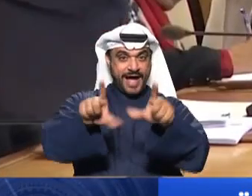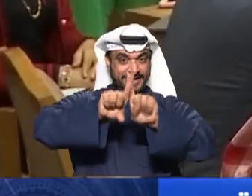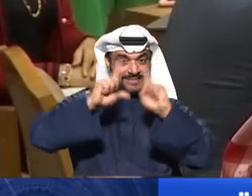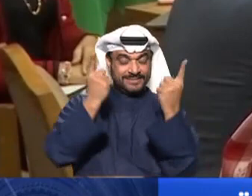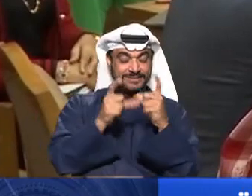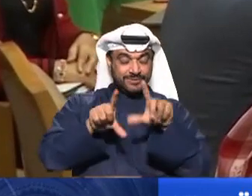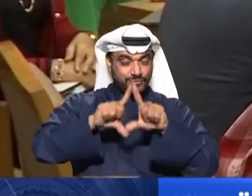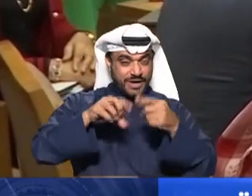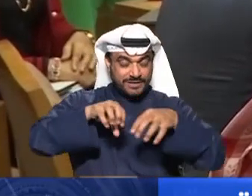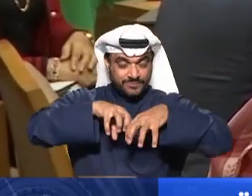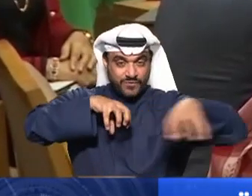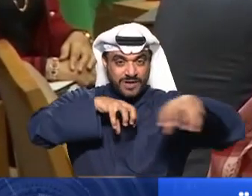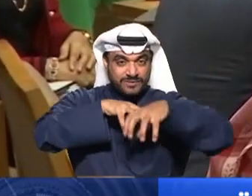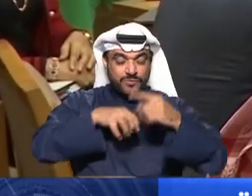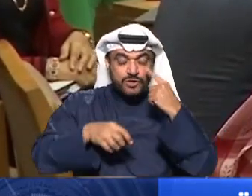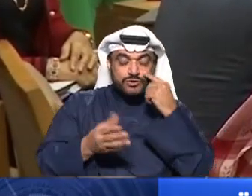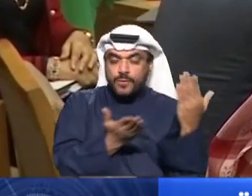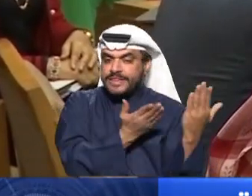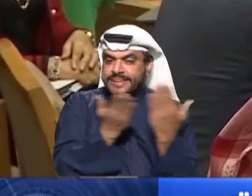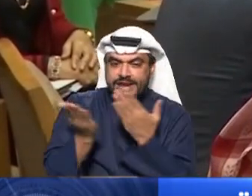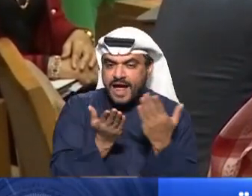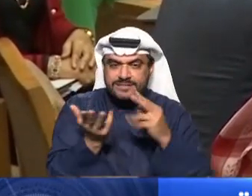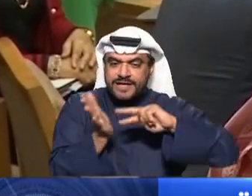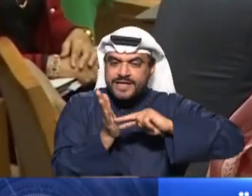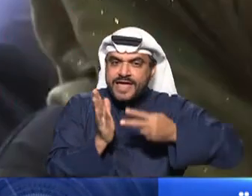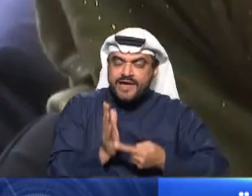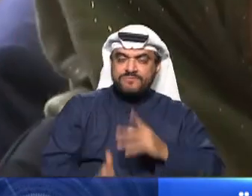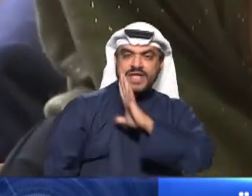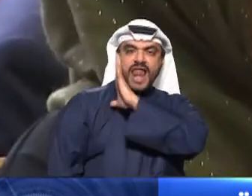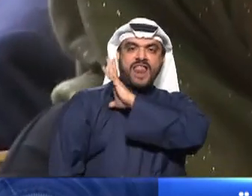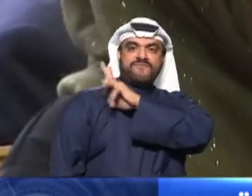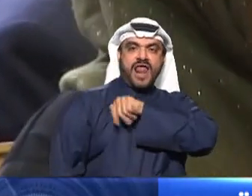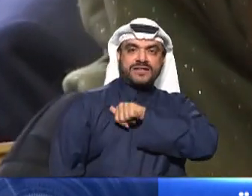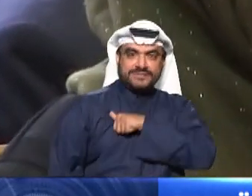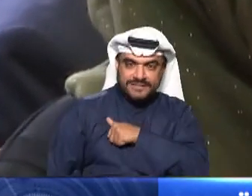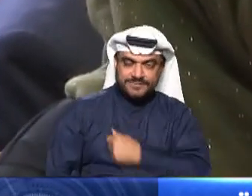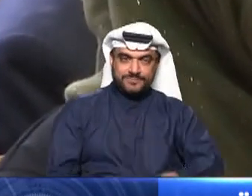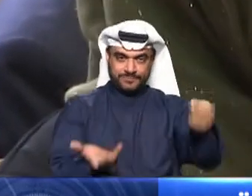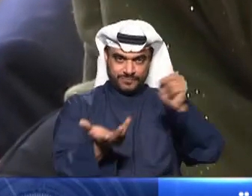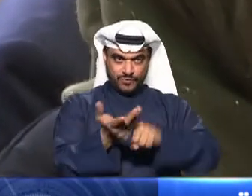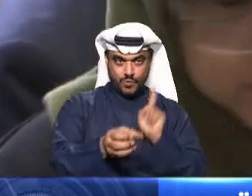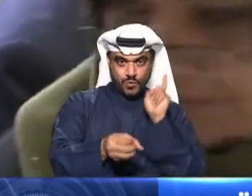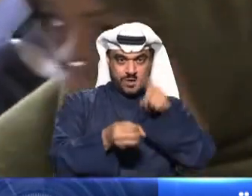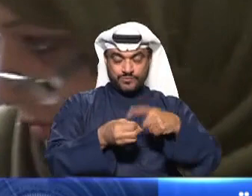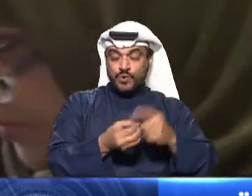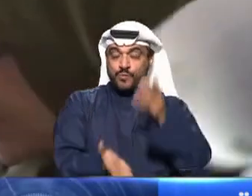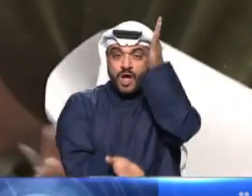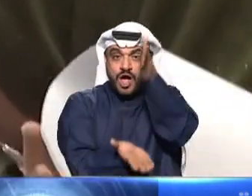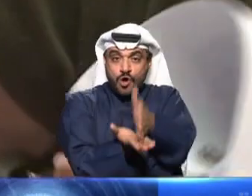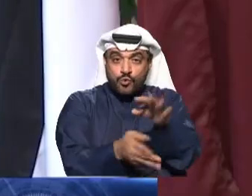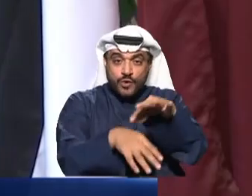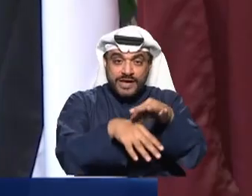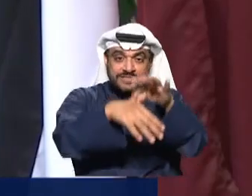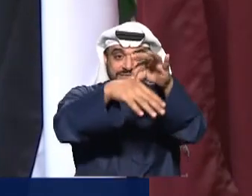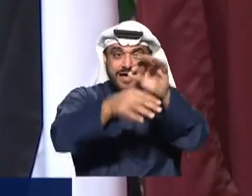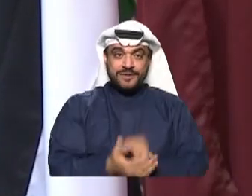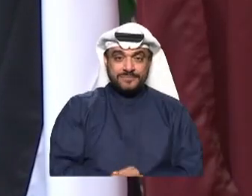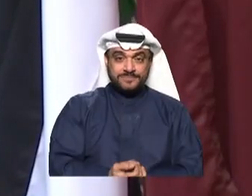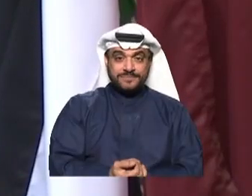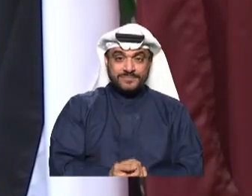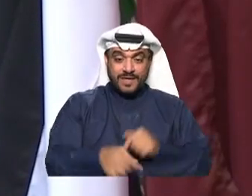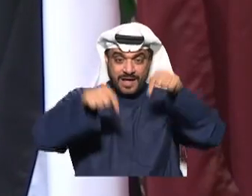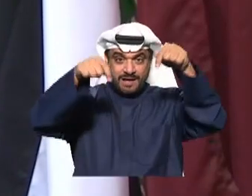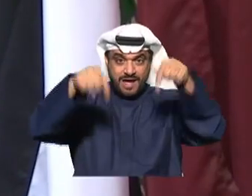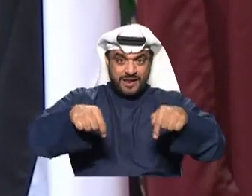أمس لدراسة آخر مستجدات القضية الفلسطينية وما يرتبط بقضايا حقوق الإنسان. التطورات